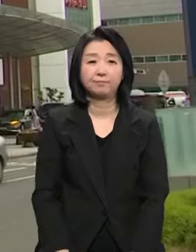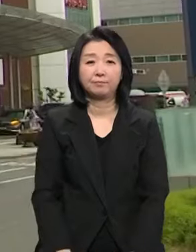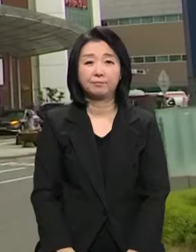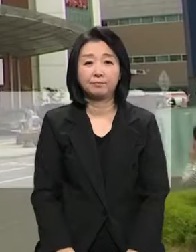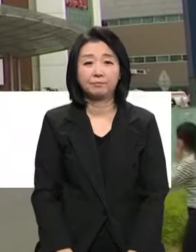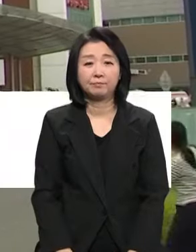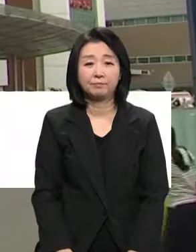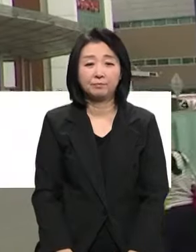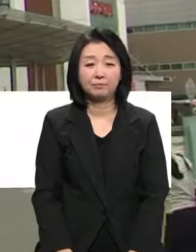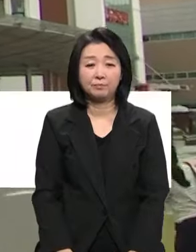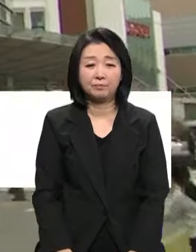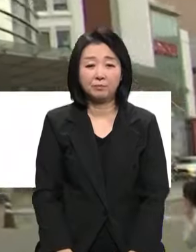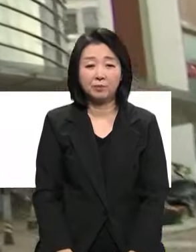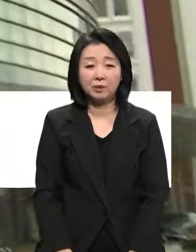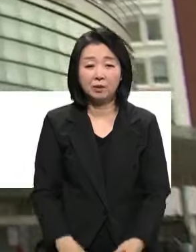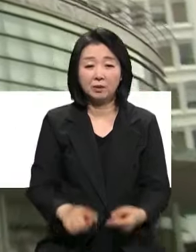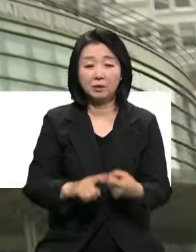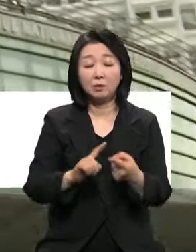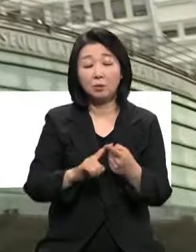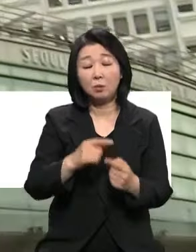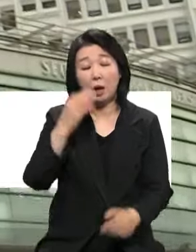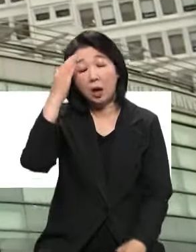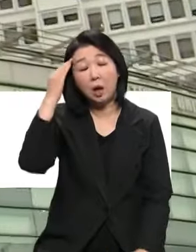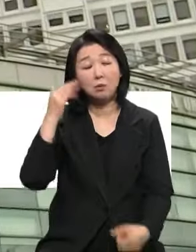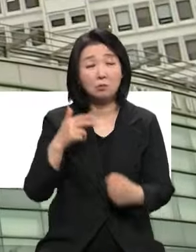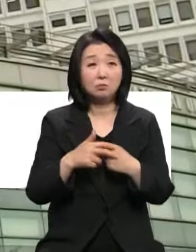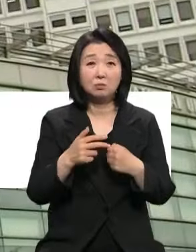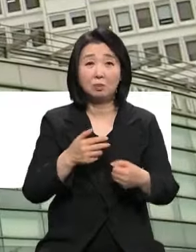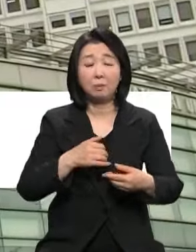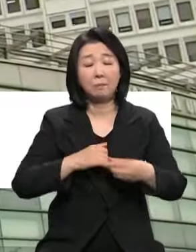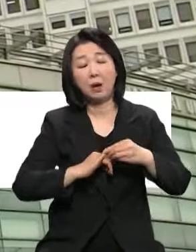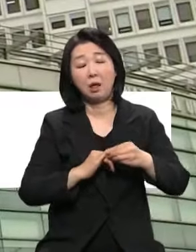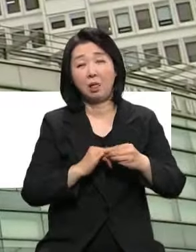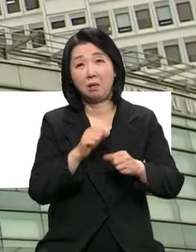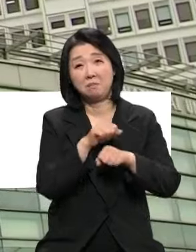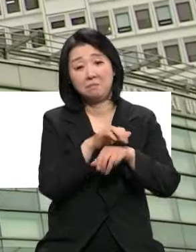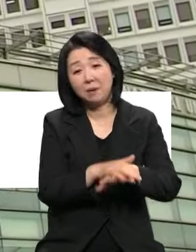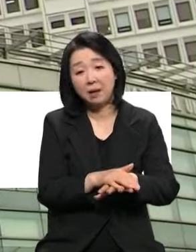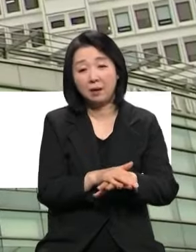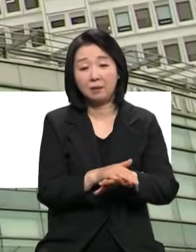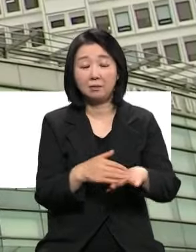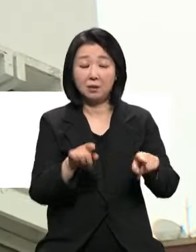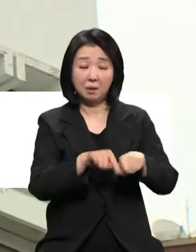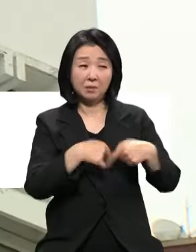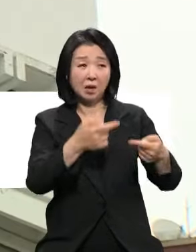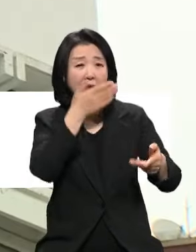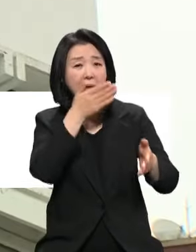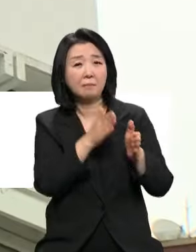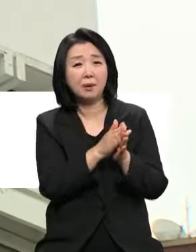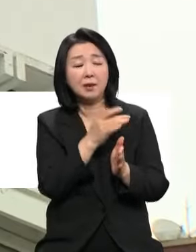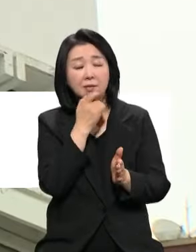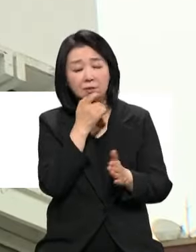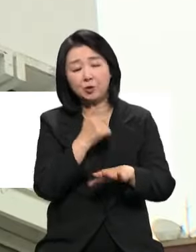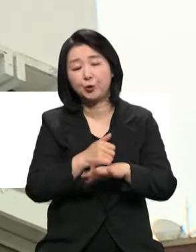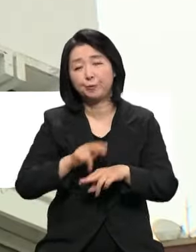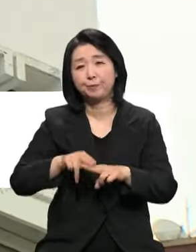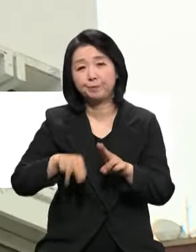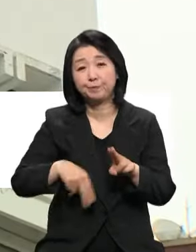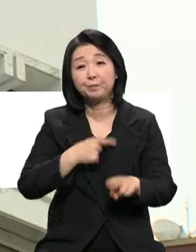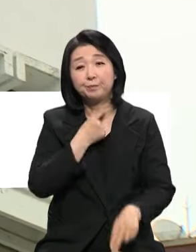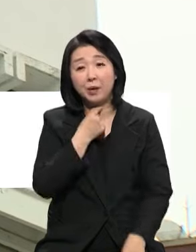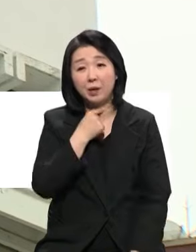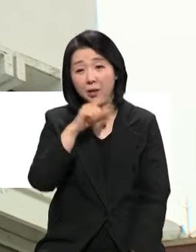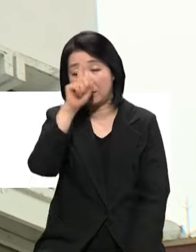근무한다고습니다 의료가 무너질 텐데 거기에 일조하고 싶지 않아서 사직자 하고자 하는 것이고요